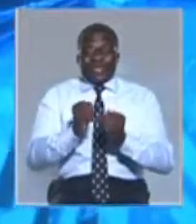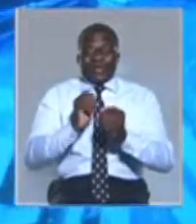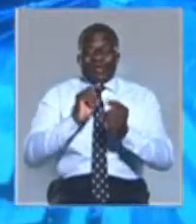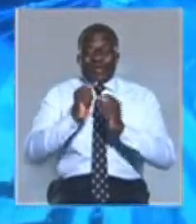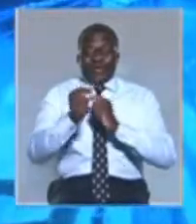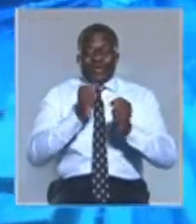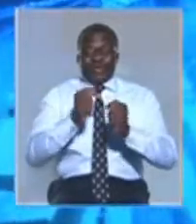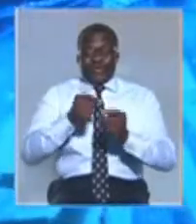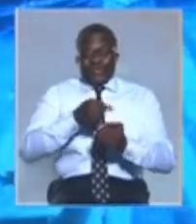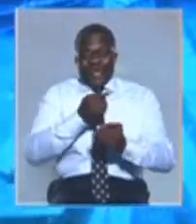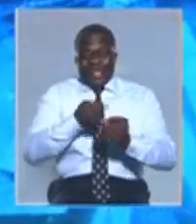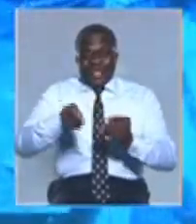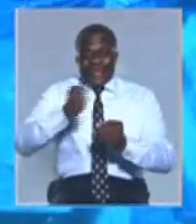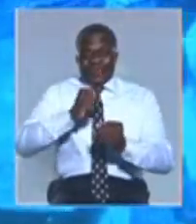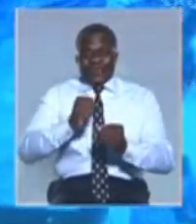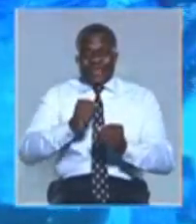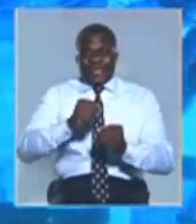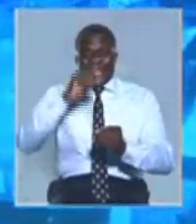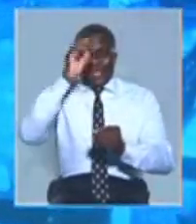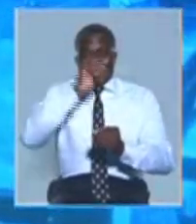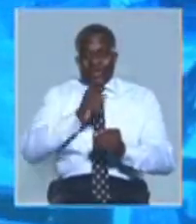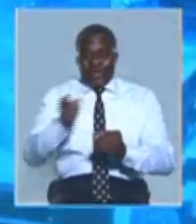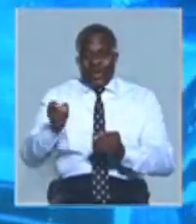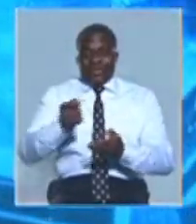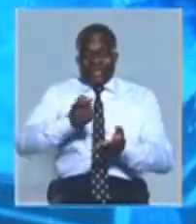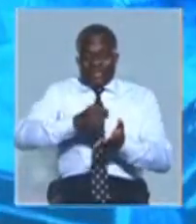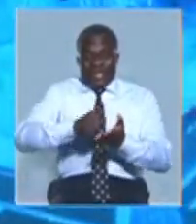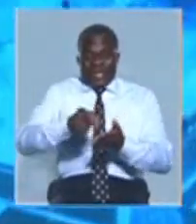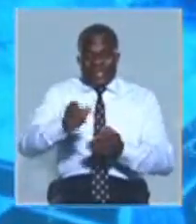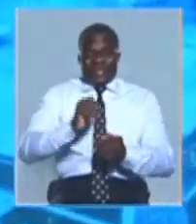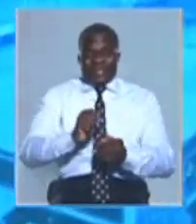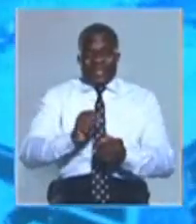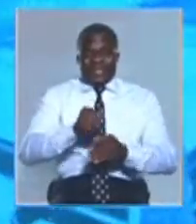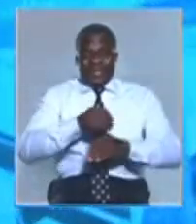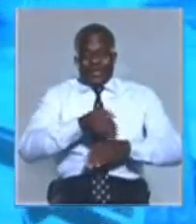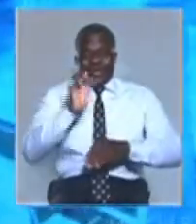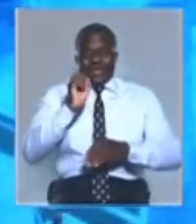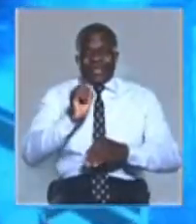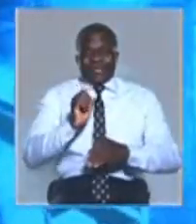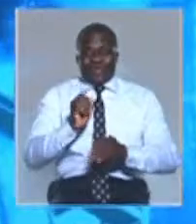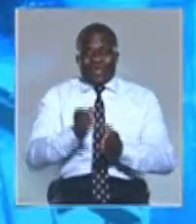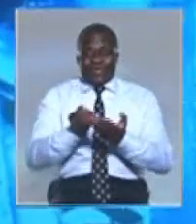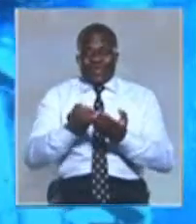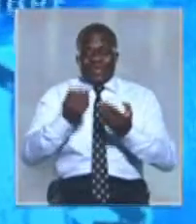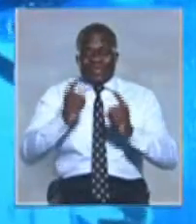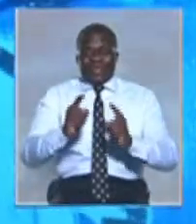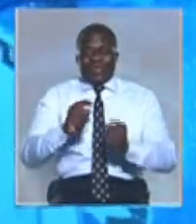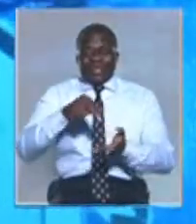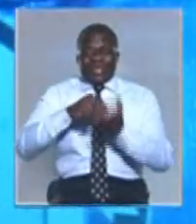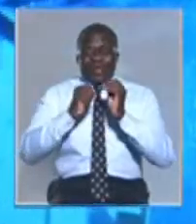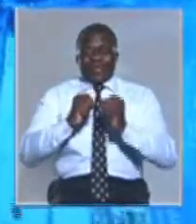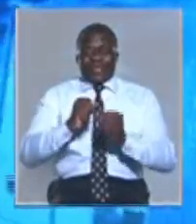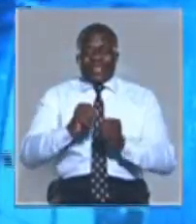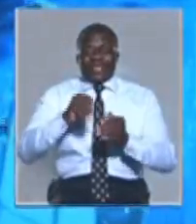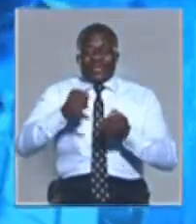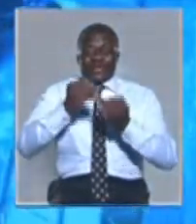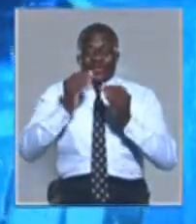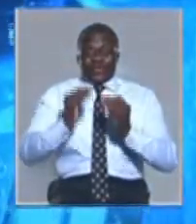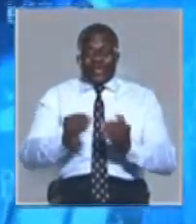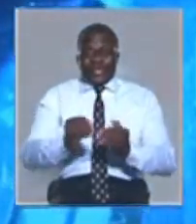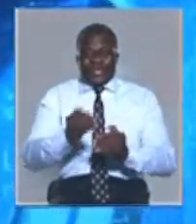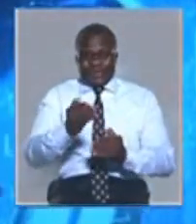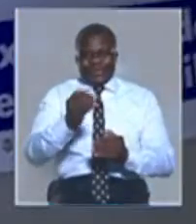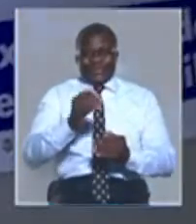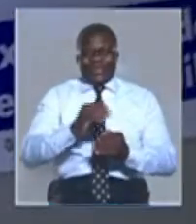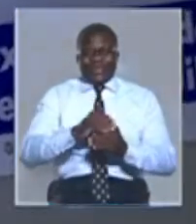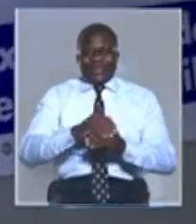des tourments, l'auteur Fousseni Tanko Bana Koroji. Le lancement de l'ouvrage a eu lieu en présence de Patrick Djossou et Donatien